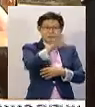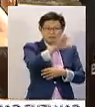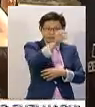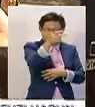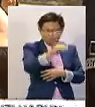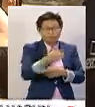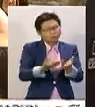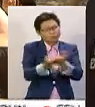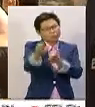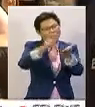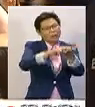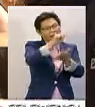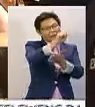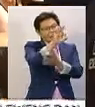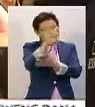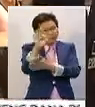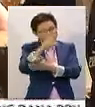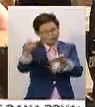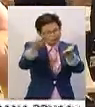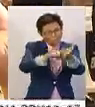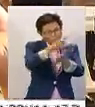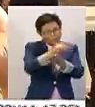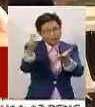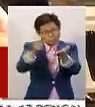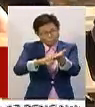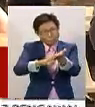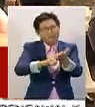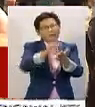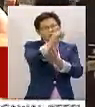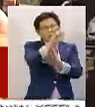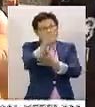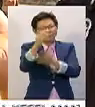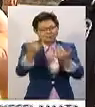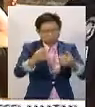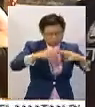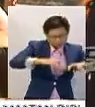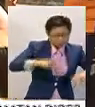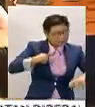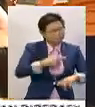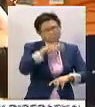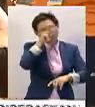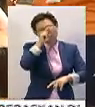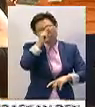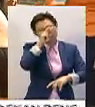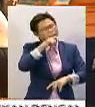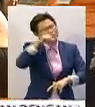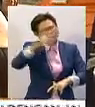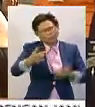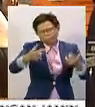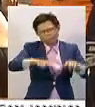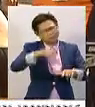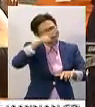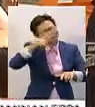pihak AFF. Dan pihak FF tengah siasatlah kena isu ni. Kita akan bertegaslah isu ini tak sepatutnya